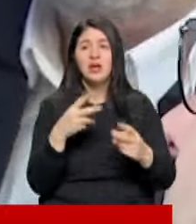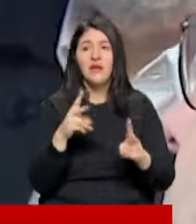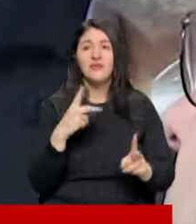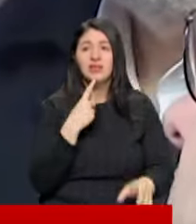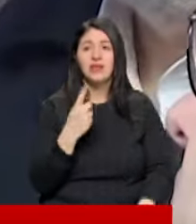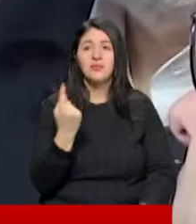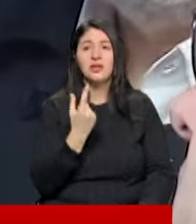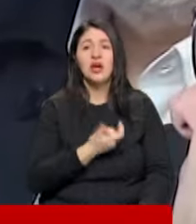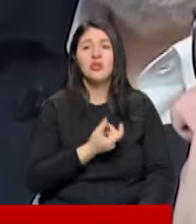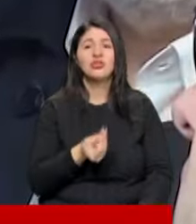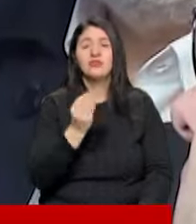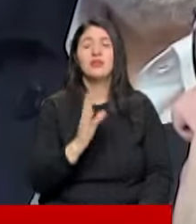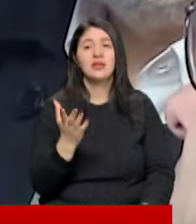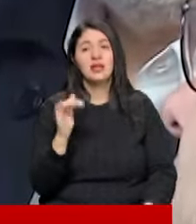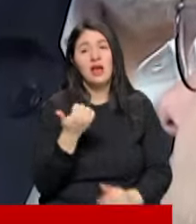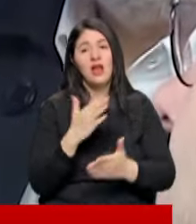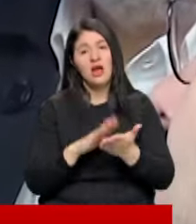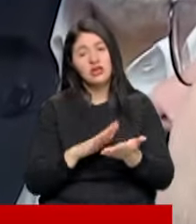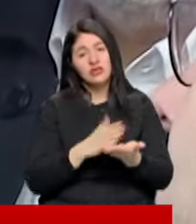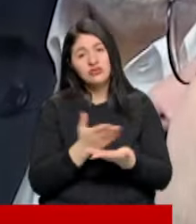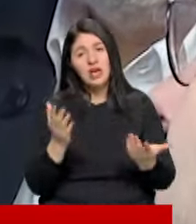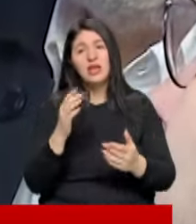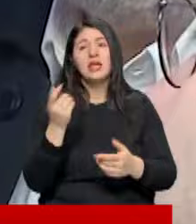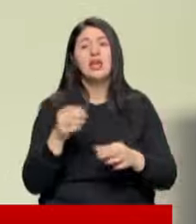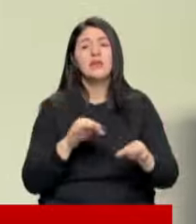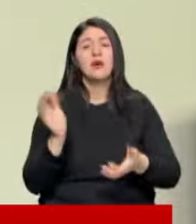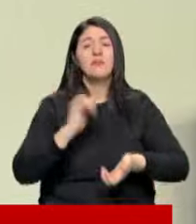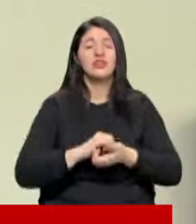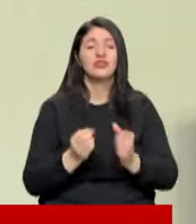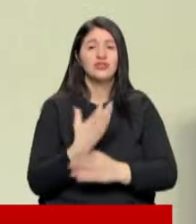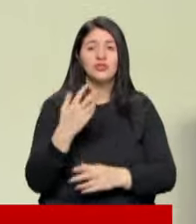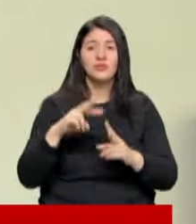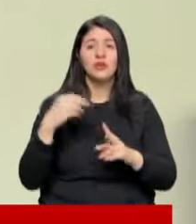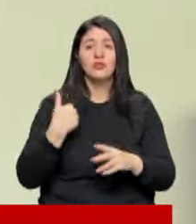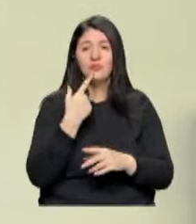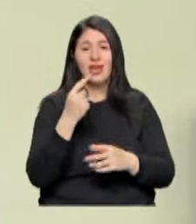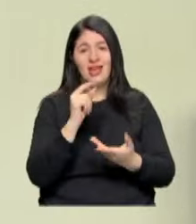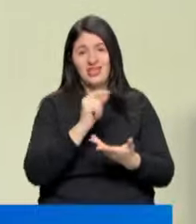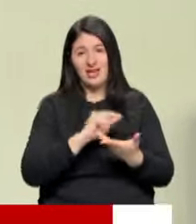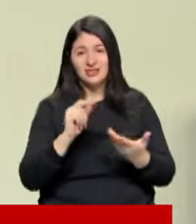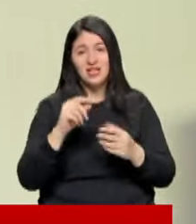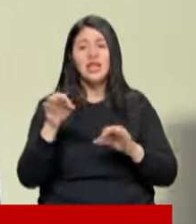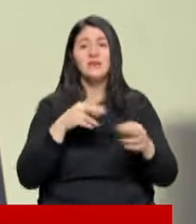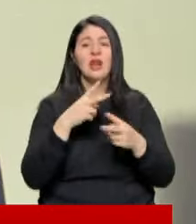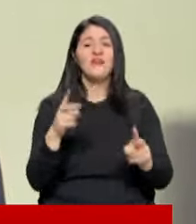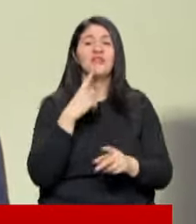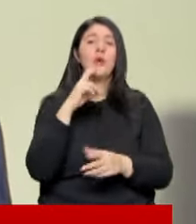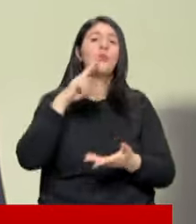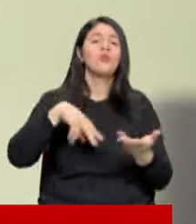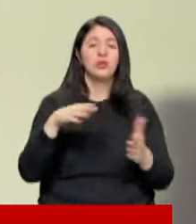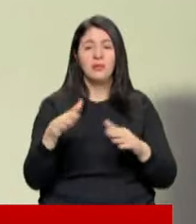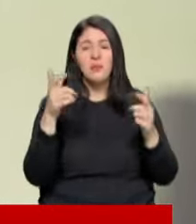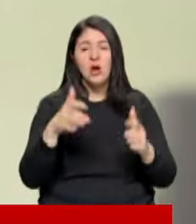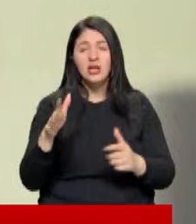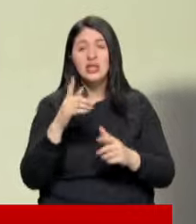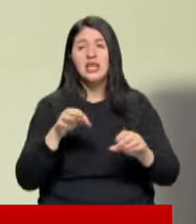bir kanun çıkmadı ki değerli arkadaşlar. İmar barışı çıktı. Murat Kurum diye yazılır, imar affı diye okunur. Deprem bölgesinde